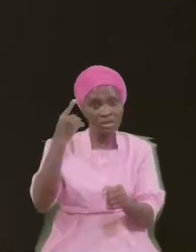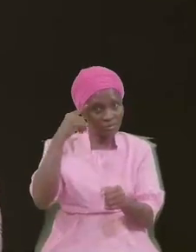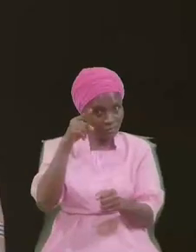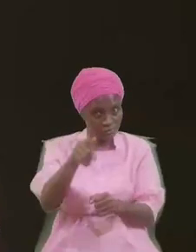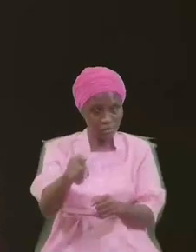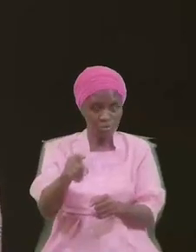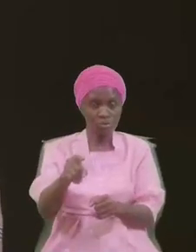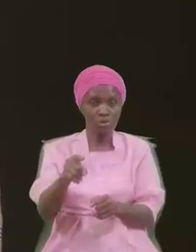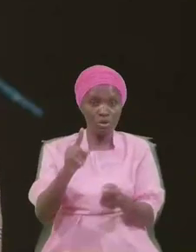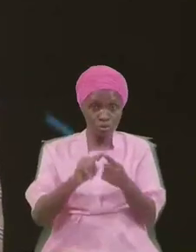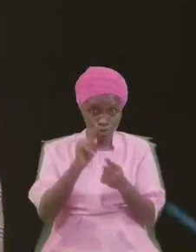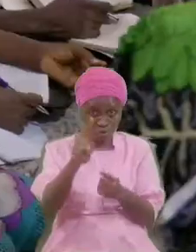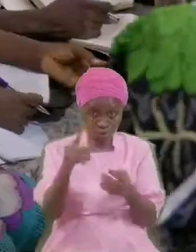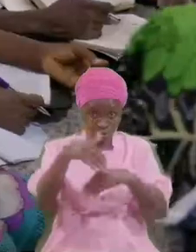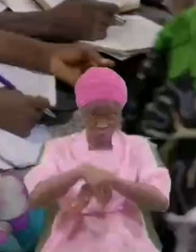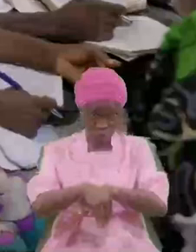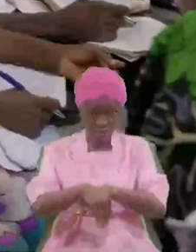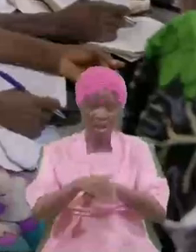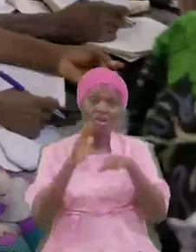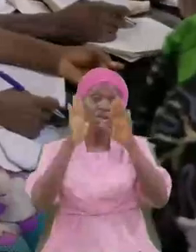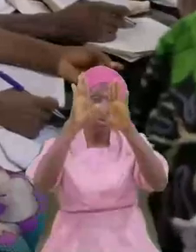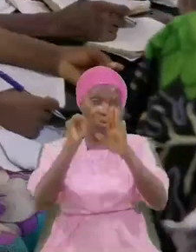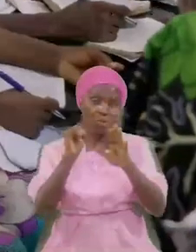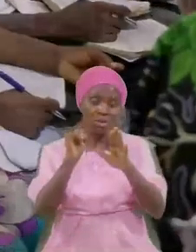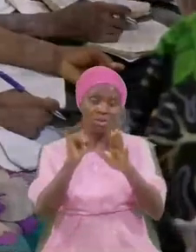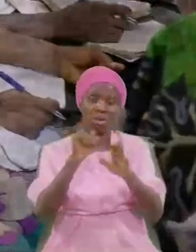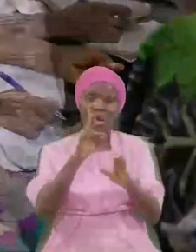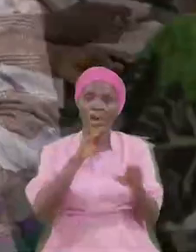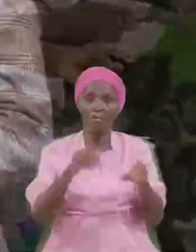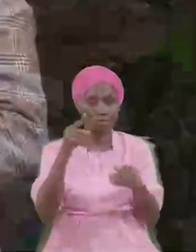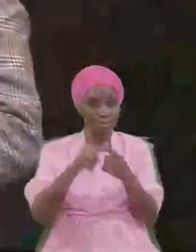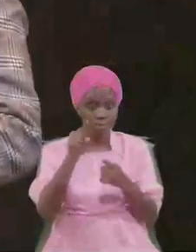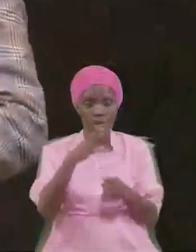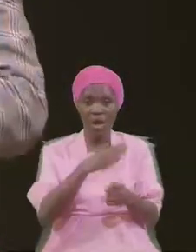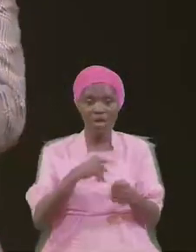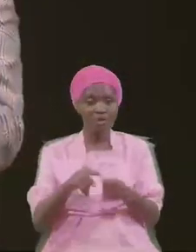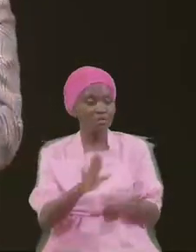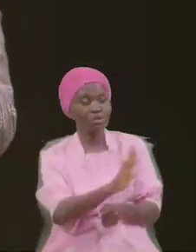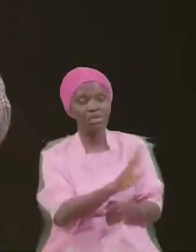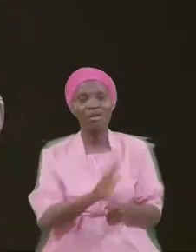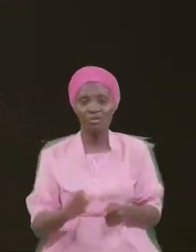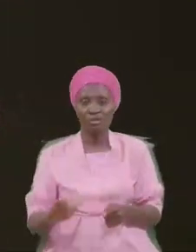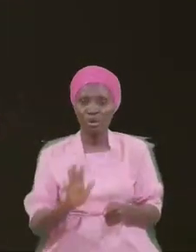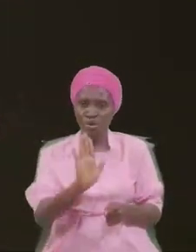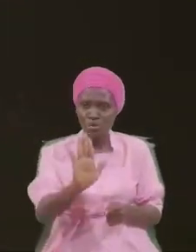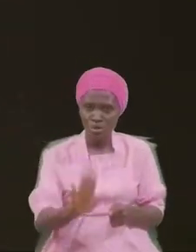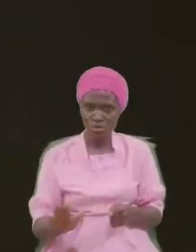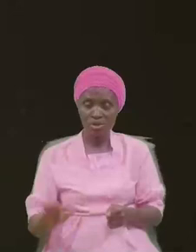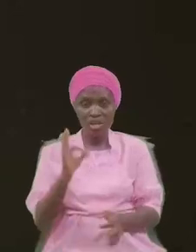soir, les prodiges sont faits pour vous, pour vos enfants et pour leurs enfants. Vos enfants,